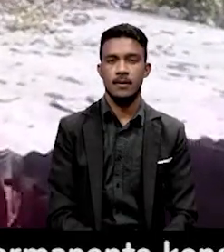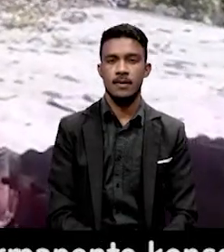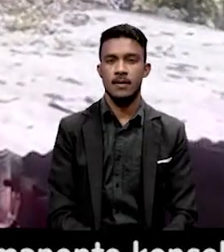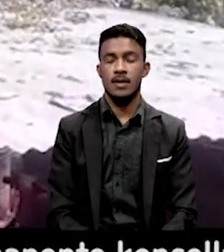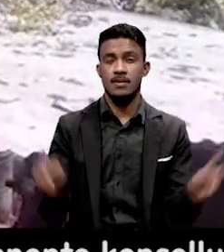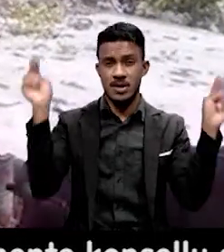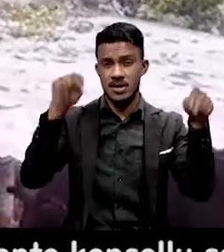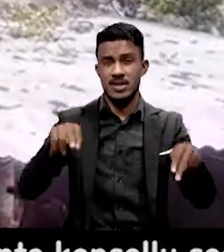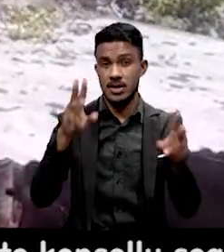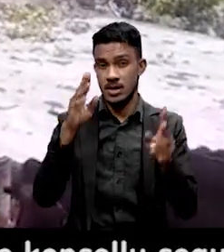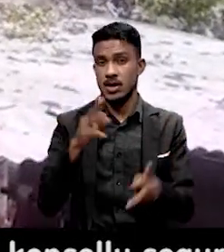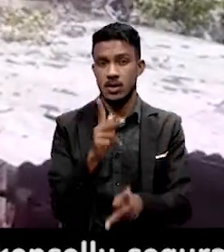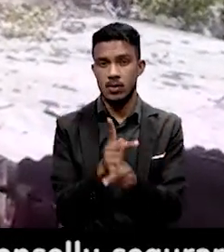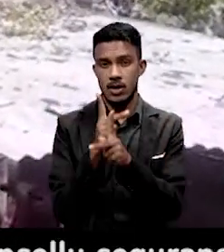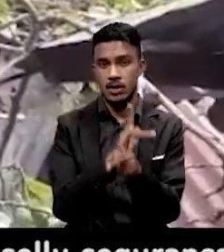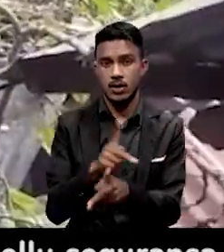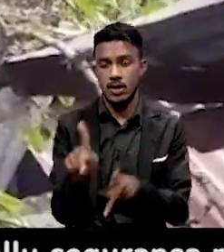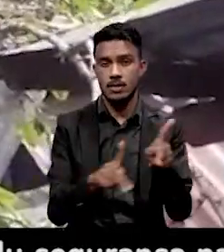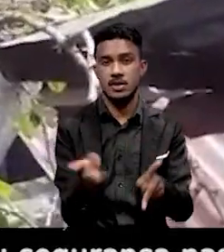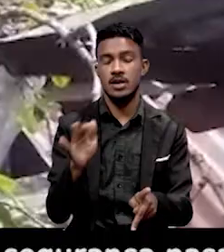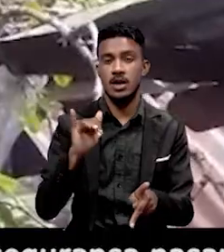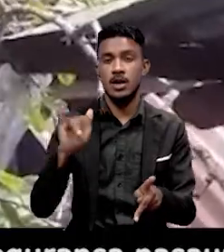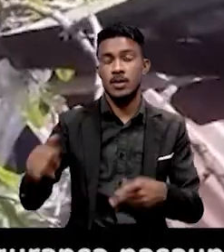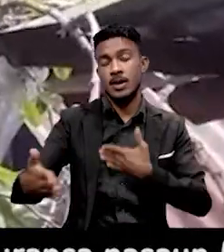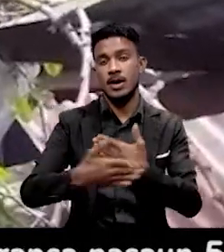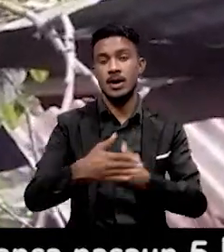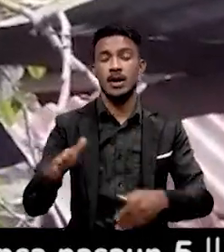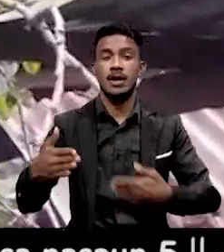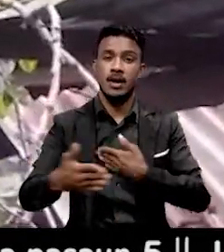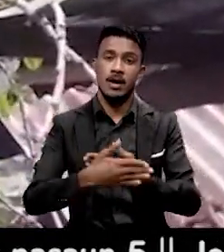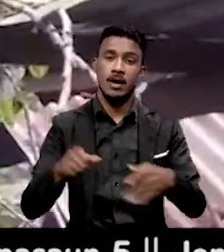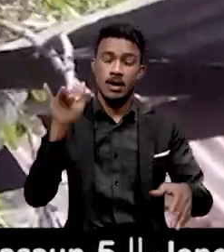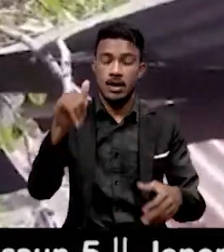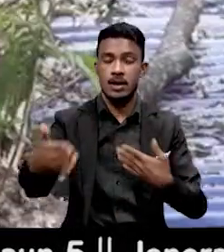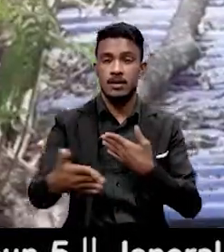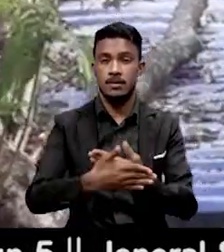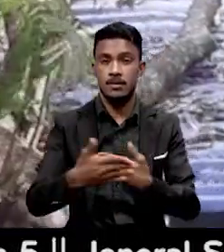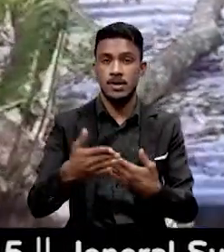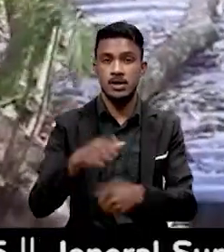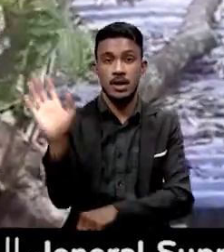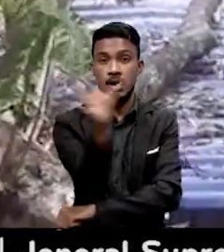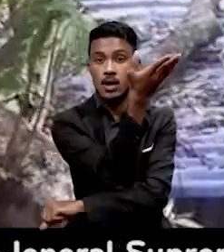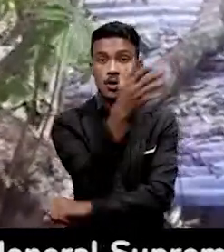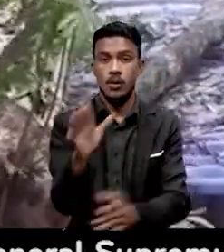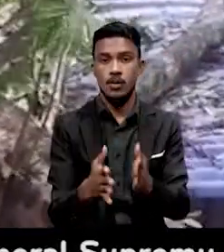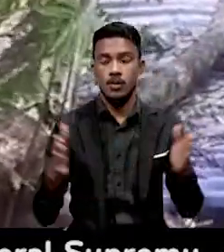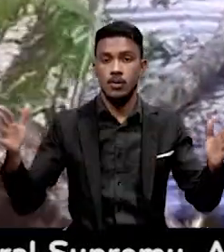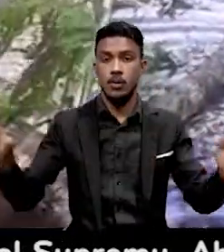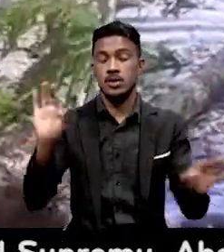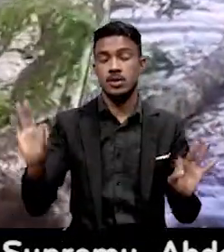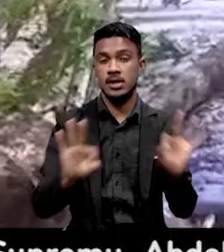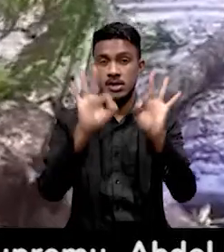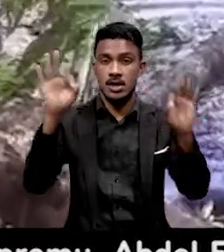Presija te saum ba kumnida de sirne be hela basic ai hum bot li liu iha tempo udang mulurai. Iha sesta kalan mais ou menos tuku